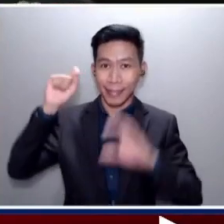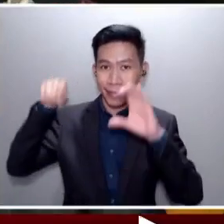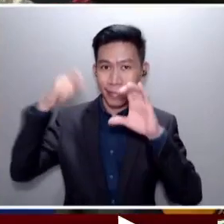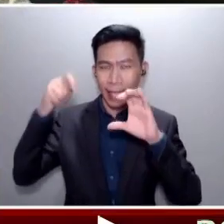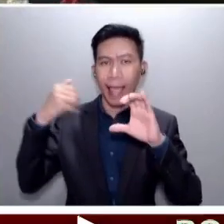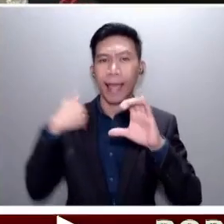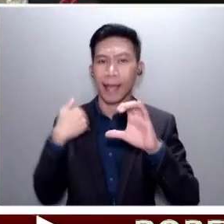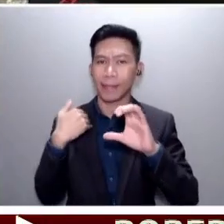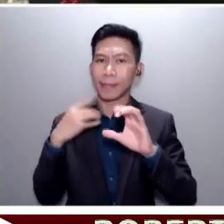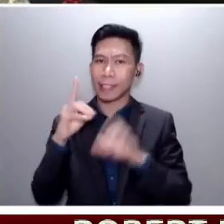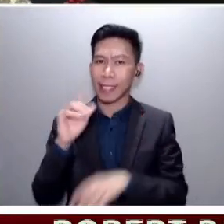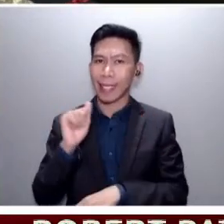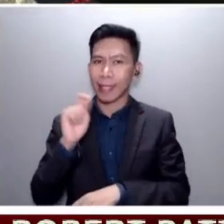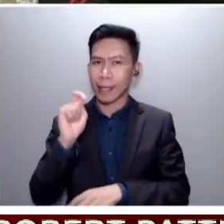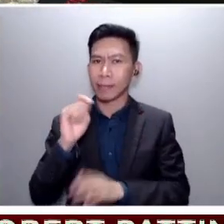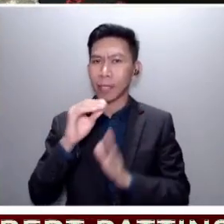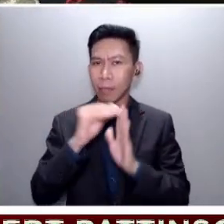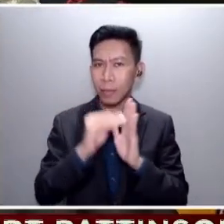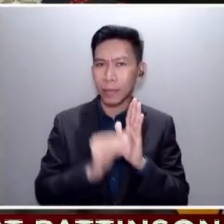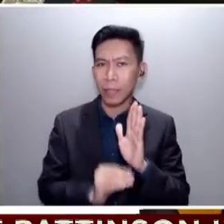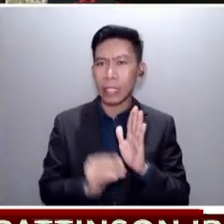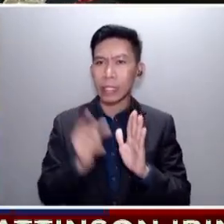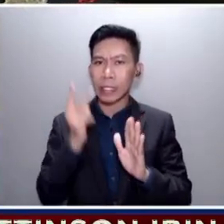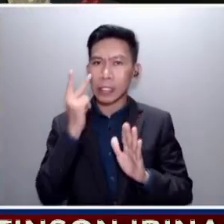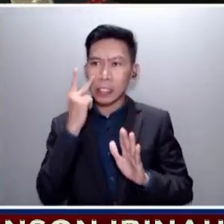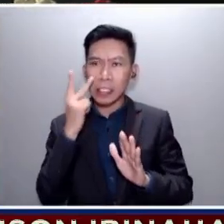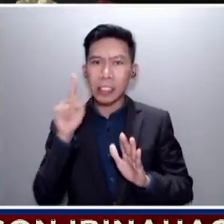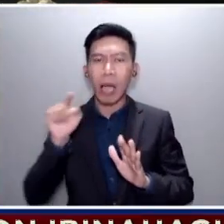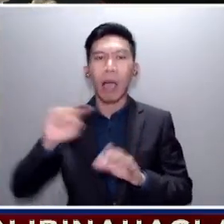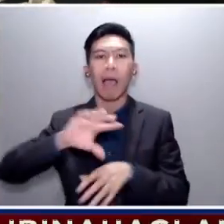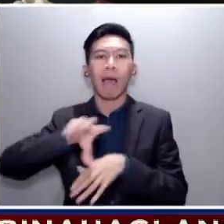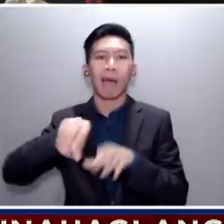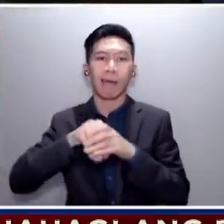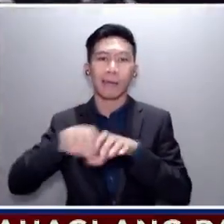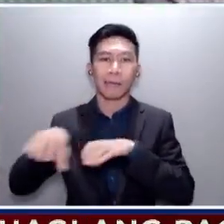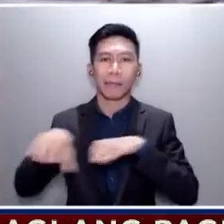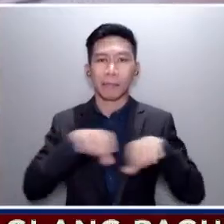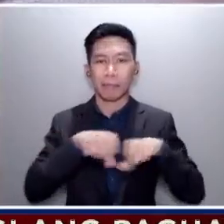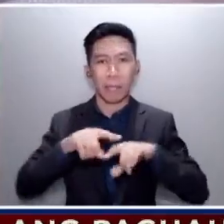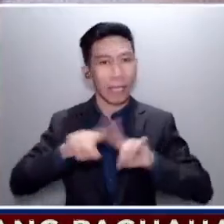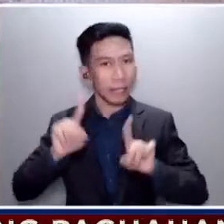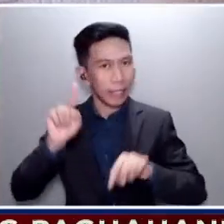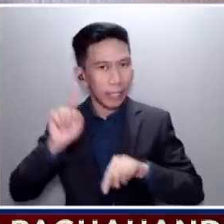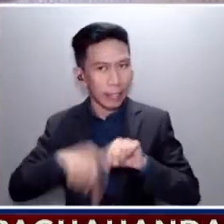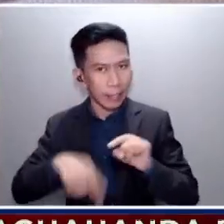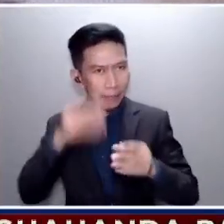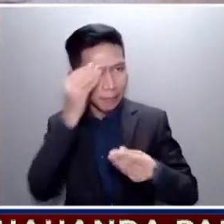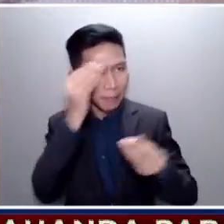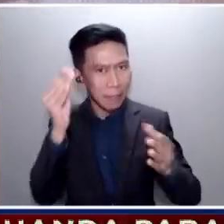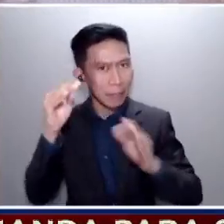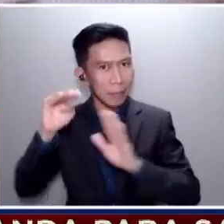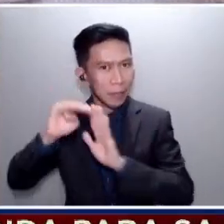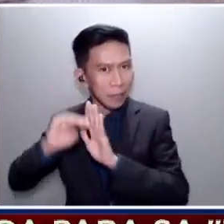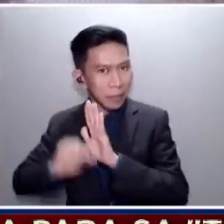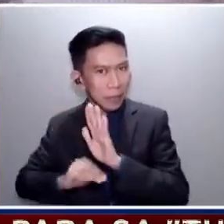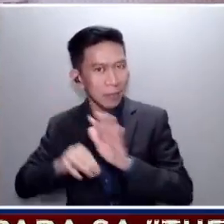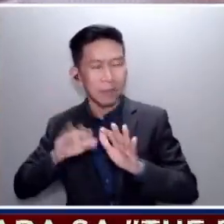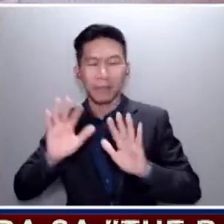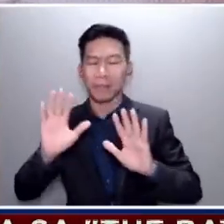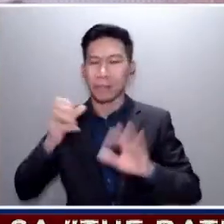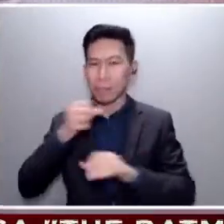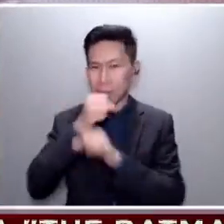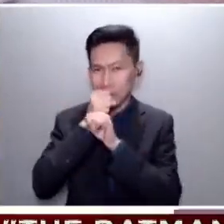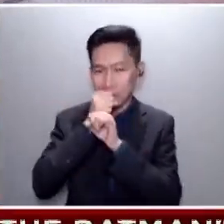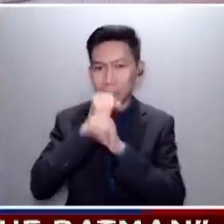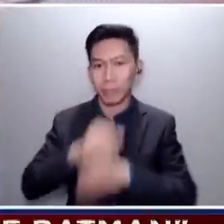nga, involved sila sa mga ganitong activities. But we cannot yet disclose the details. Sa Maynila naman, arestado ang